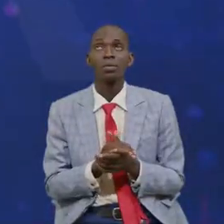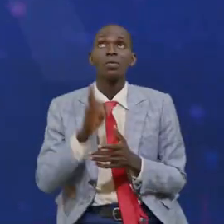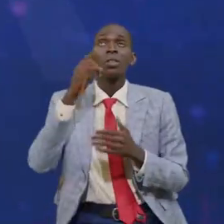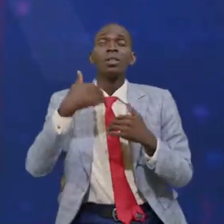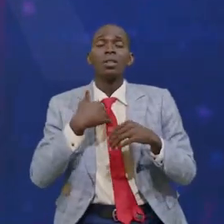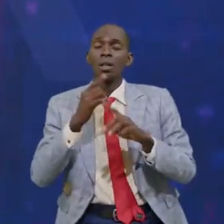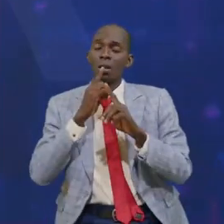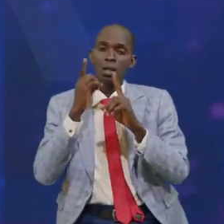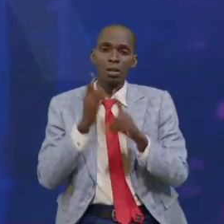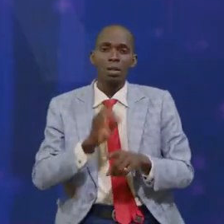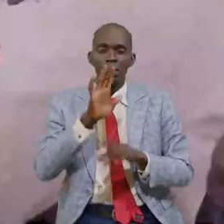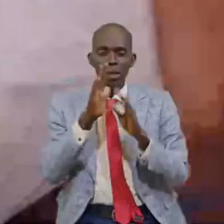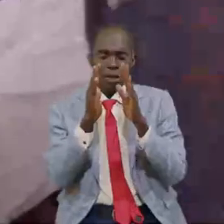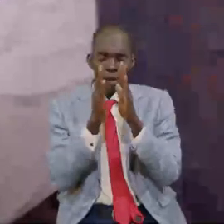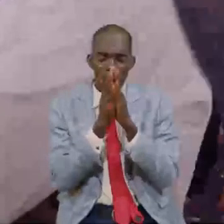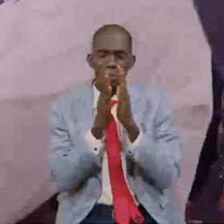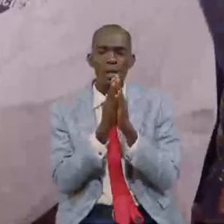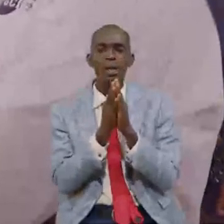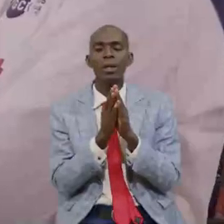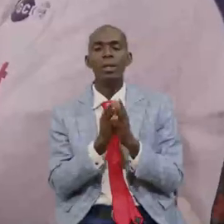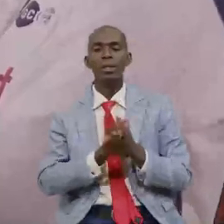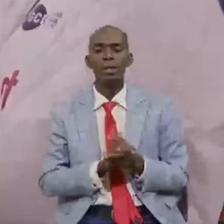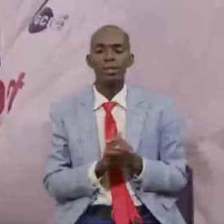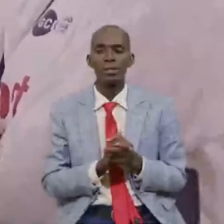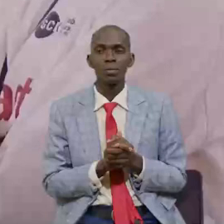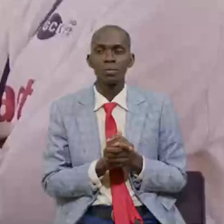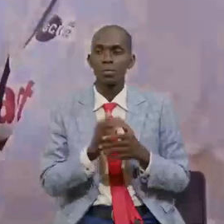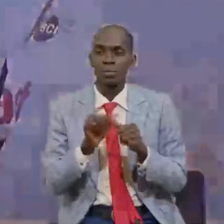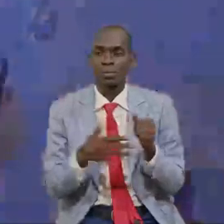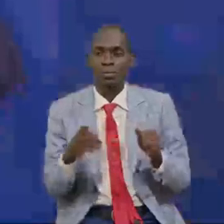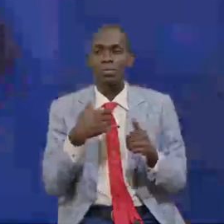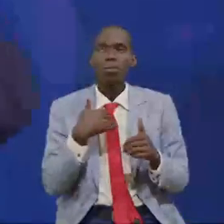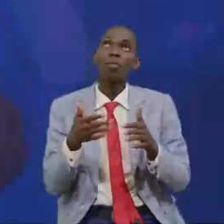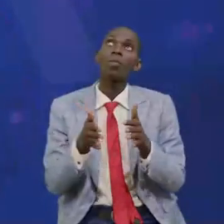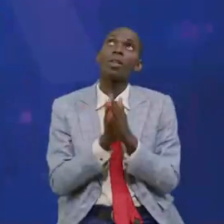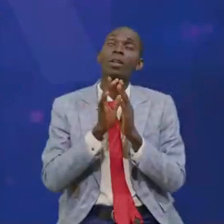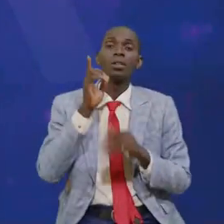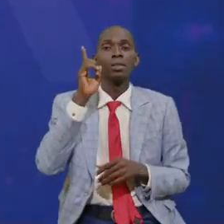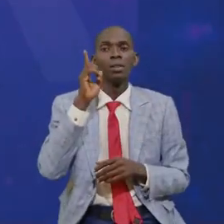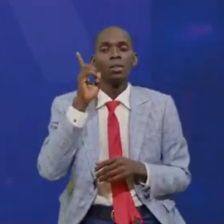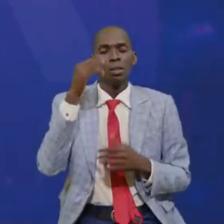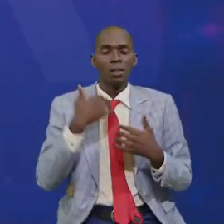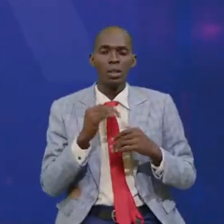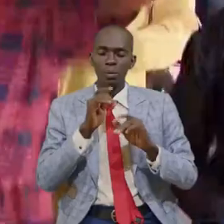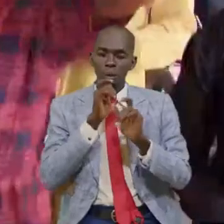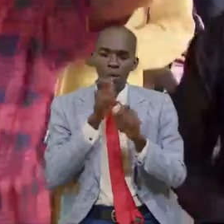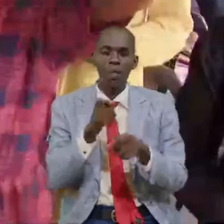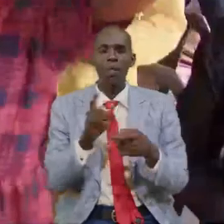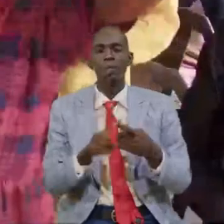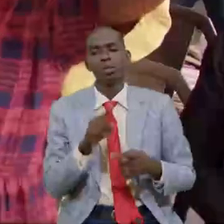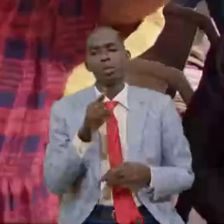Il a exaucé ta prière. Tout ce que tu lui as demandé, il te l'a donné.